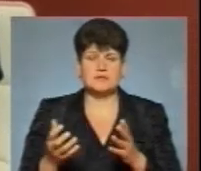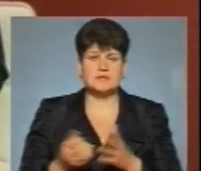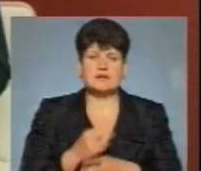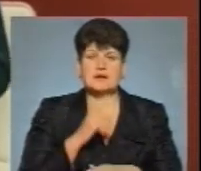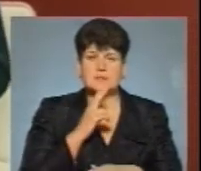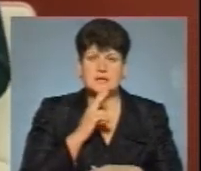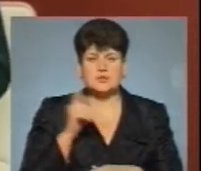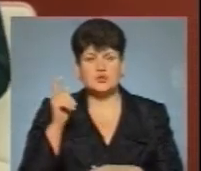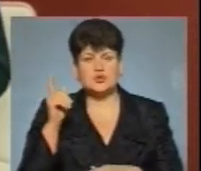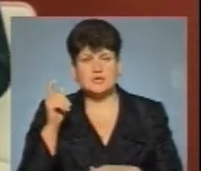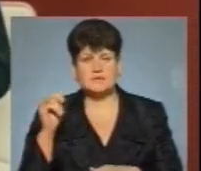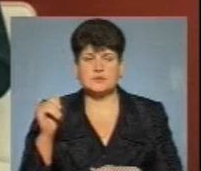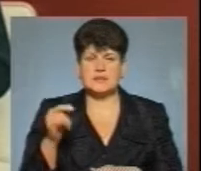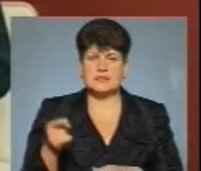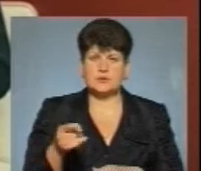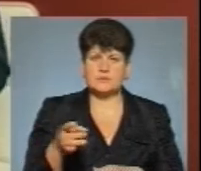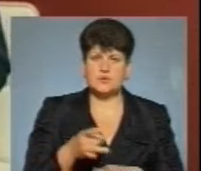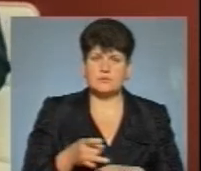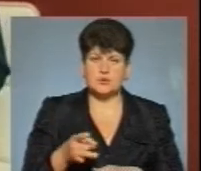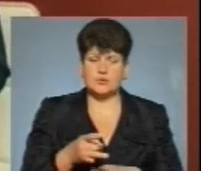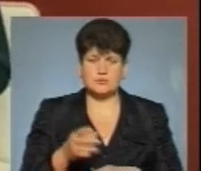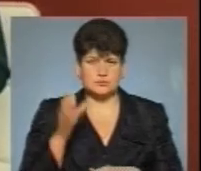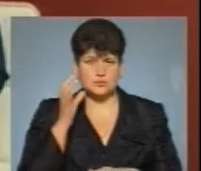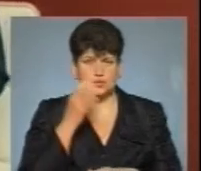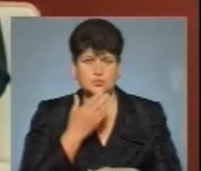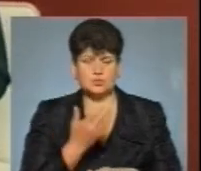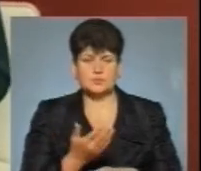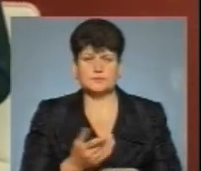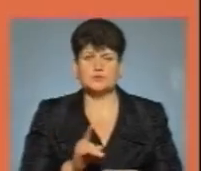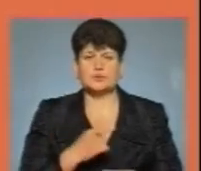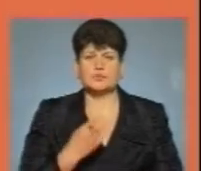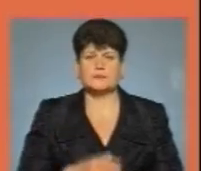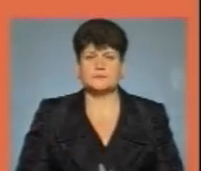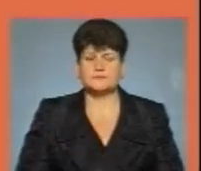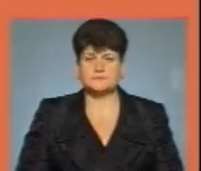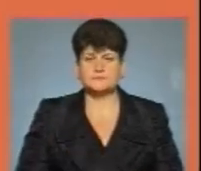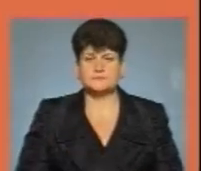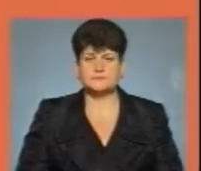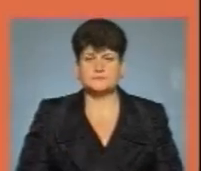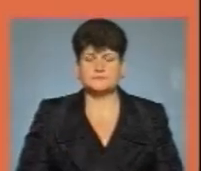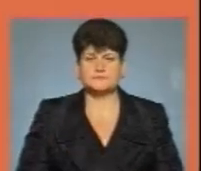Кременецькому, Чортківському і Тернопільському районах. Давайте послухаємо, що він каже.